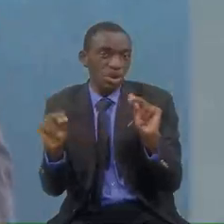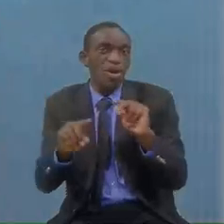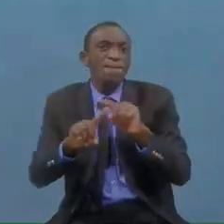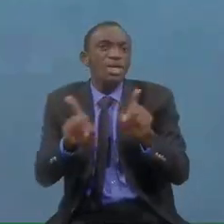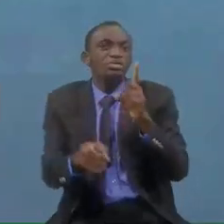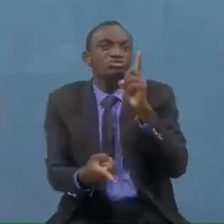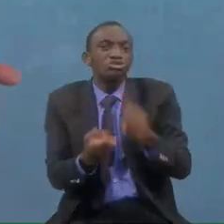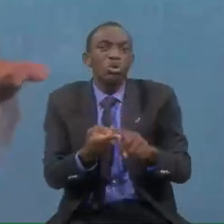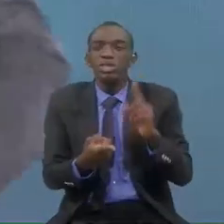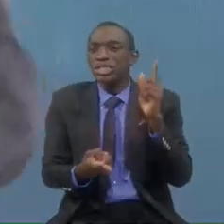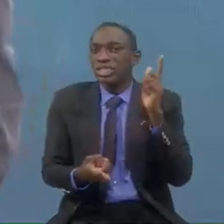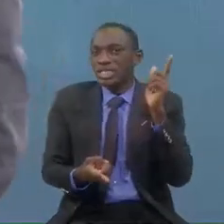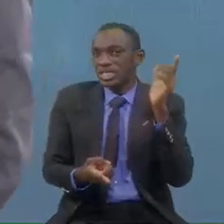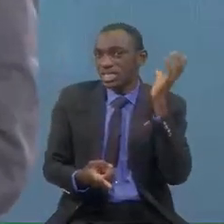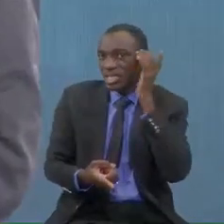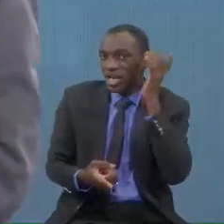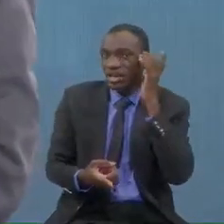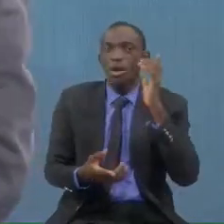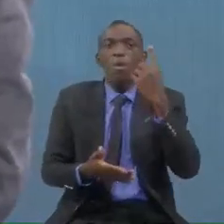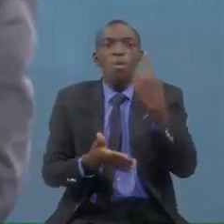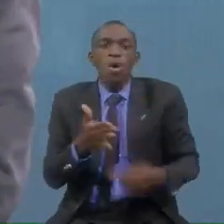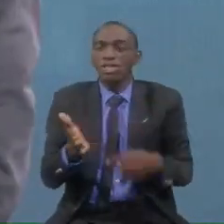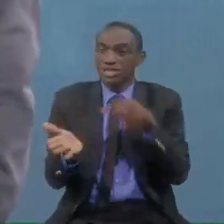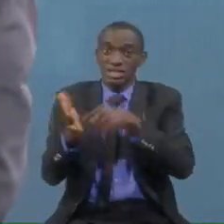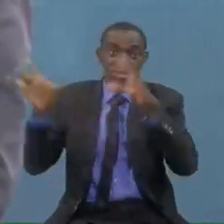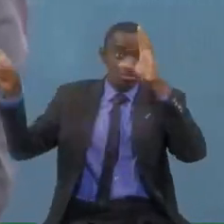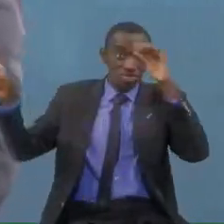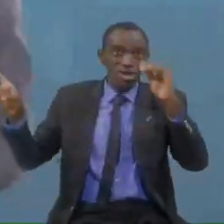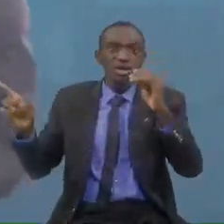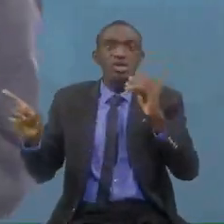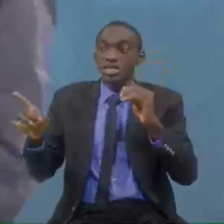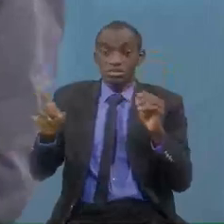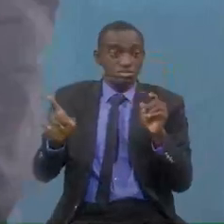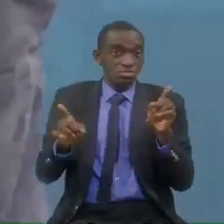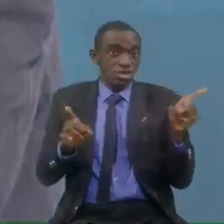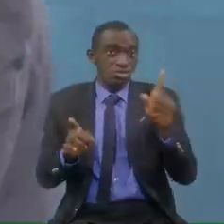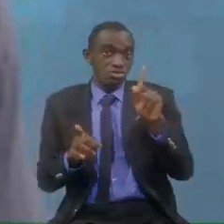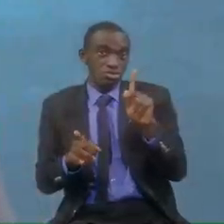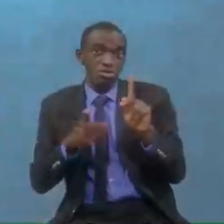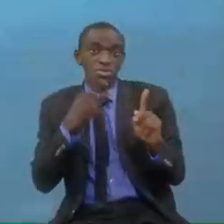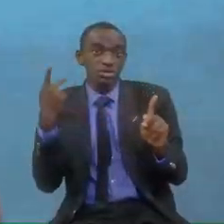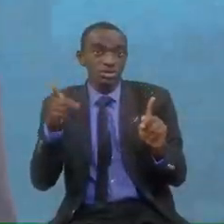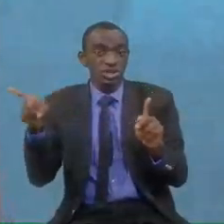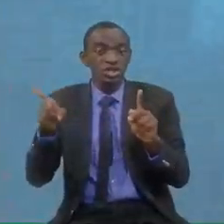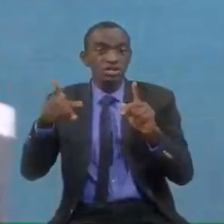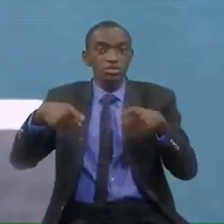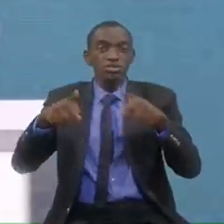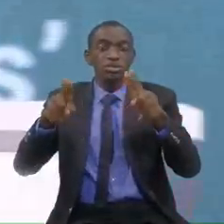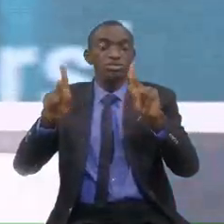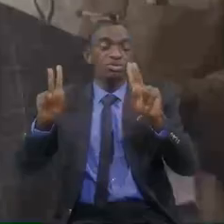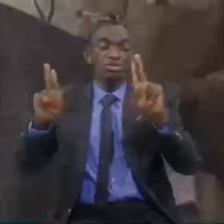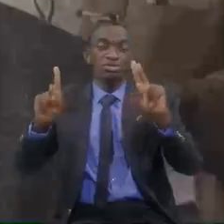pour écouter ce que l'homme là, je ne l'ai jamais raconté moi-même, ce qu'il va prêcher. Et cette